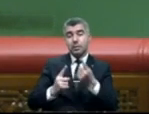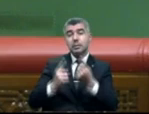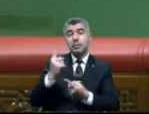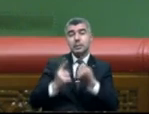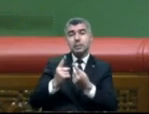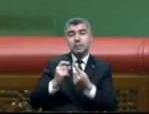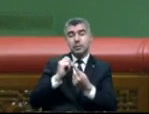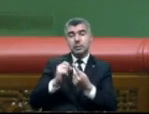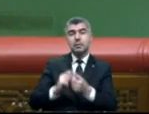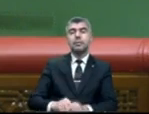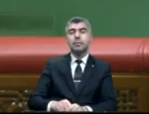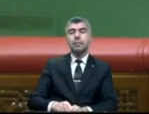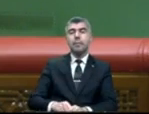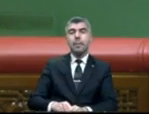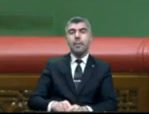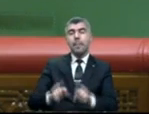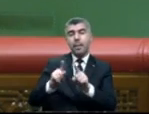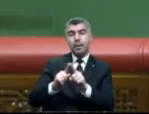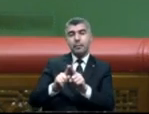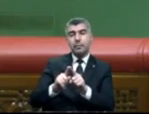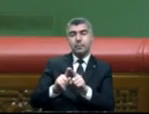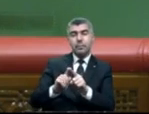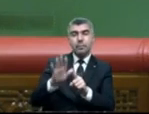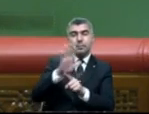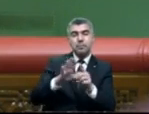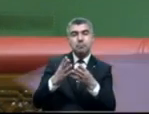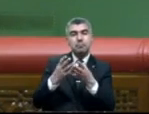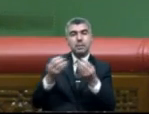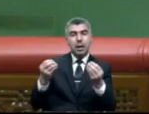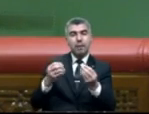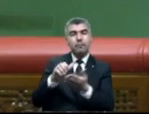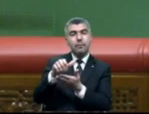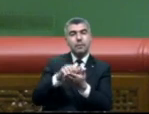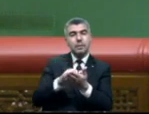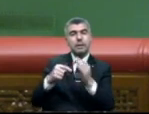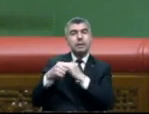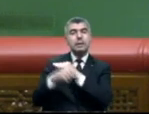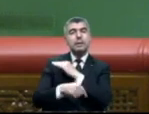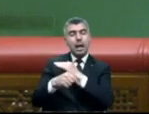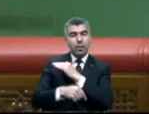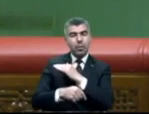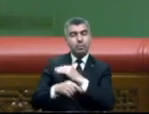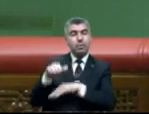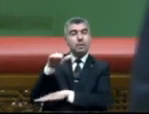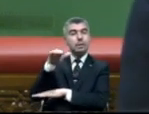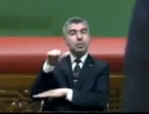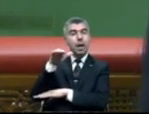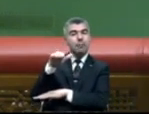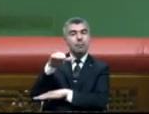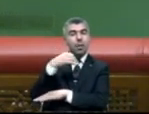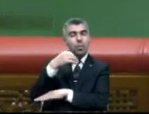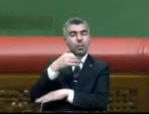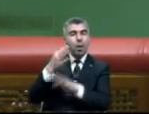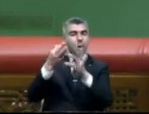قطاع الكسب وهو اللي كيفتح باب للمعاش لفئه عريضه في الاقاليم الجنوبيه، قطاع الابل، شفتك ما تكلمت عليه السيد الوزير.